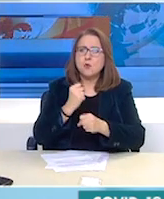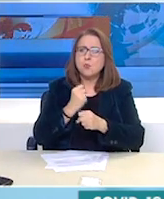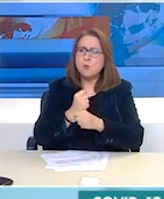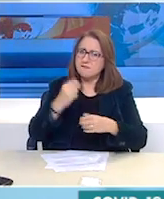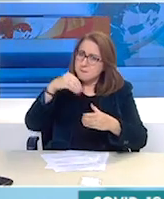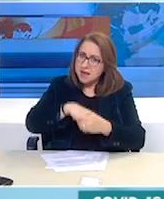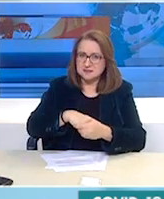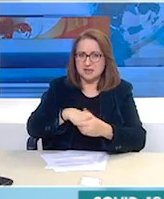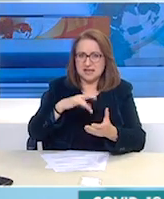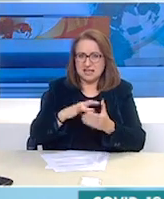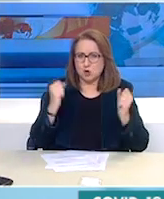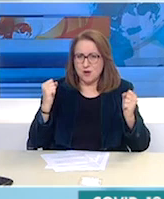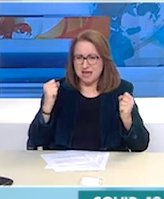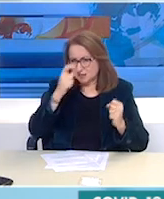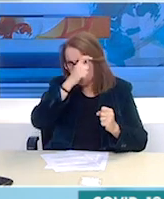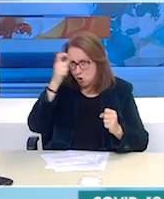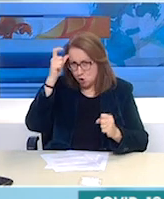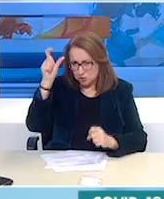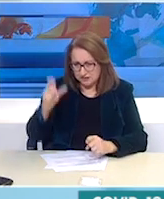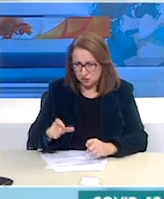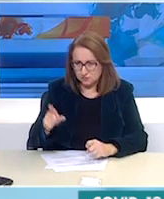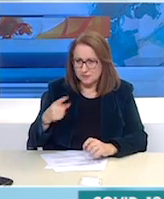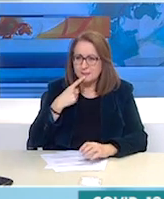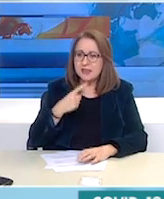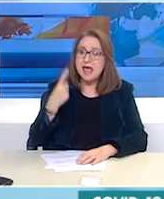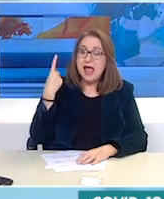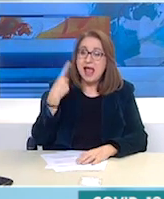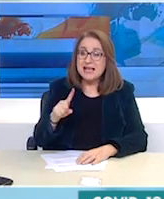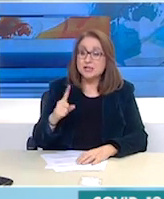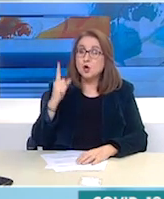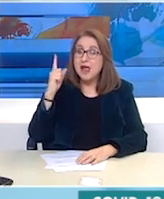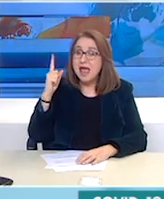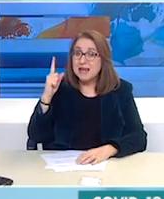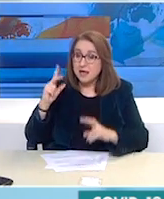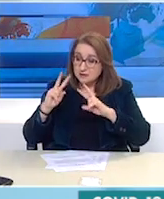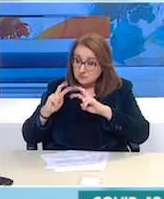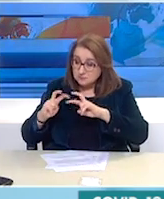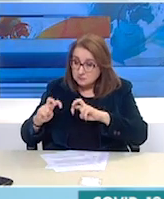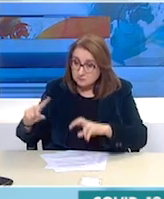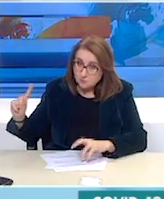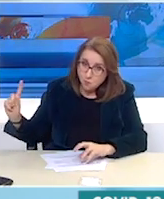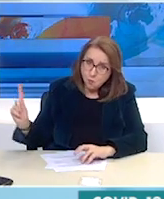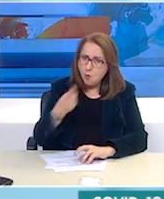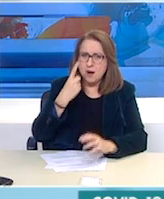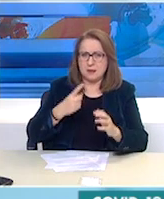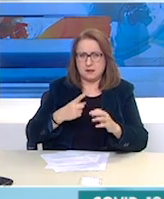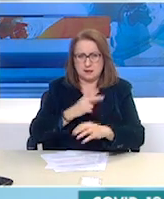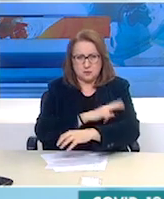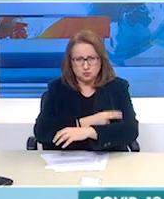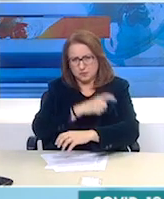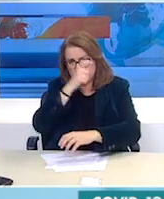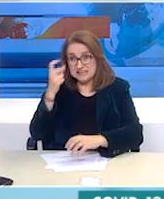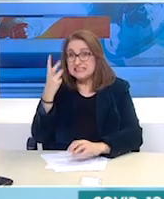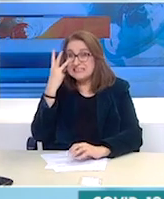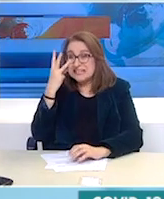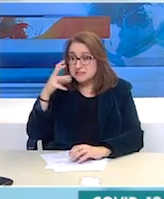λέγονται, 101 άτομα του προσωπικού ελέγχθηκαν όλα και στις τρεις κλινικές